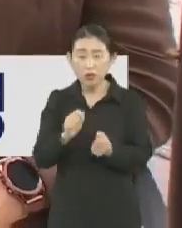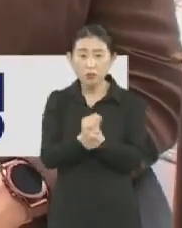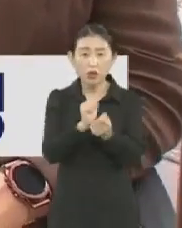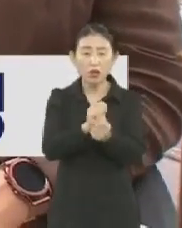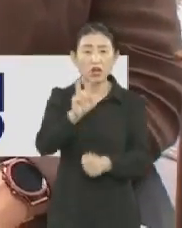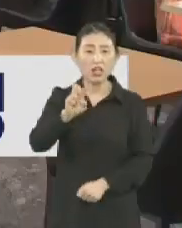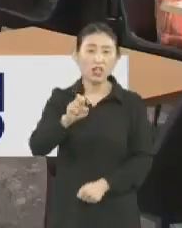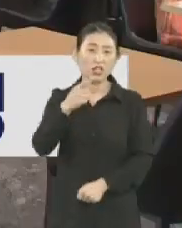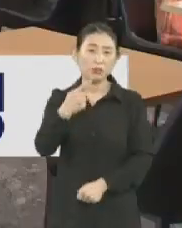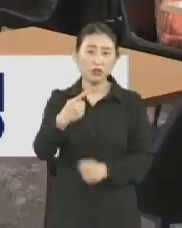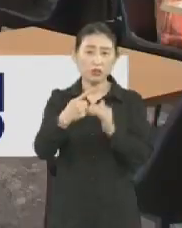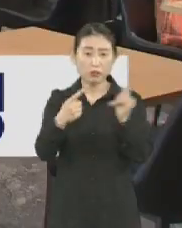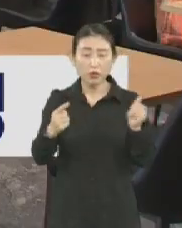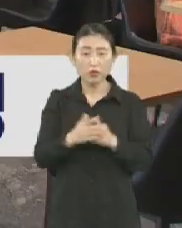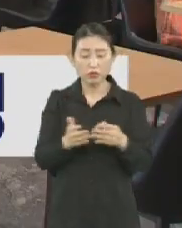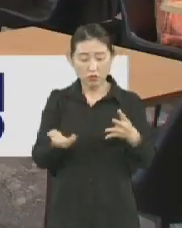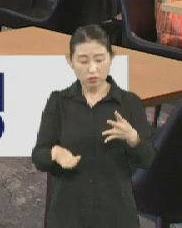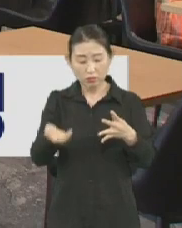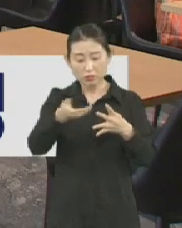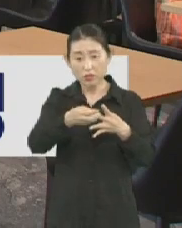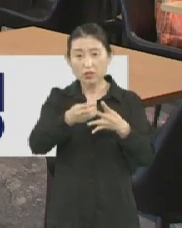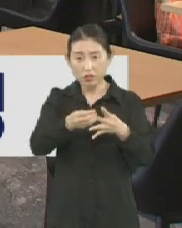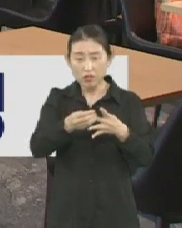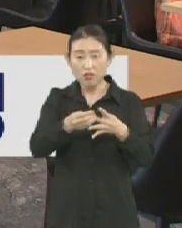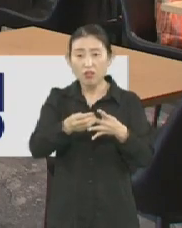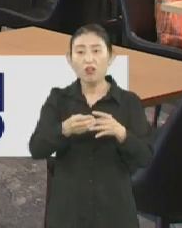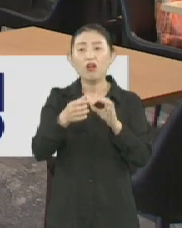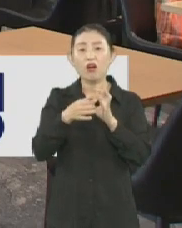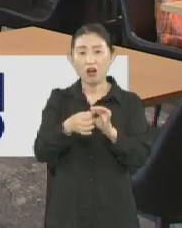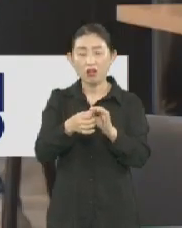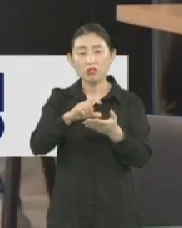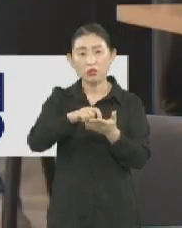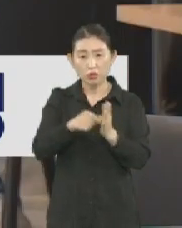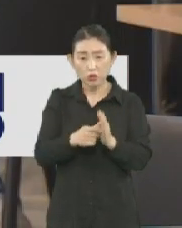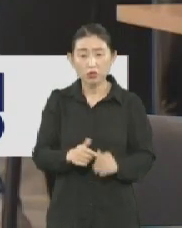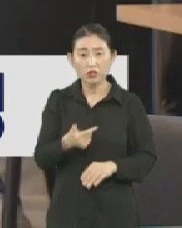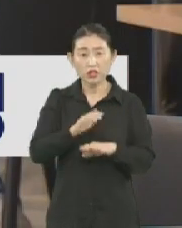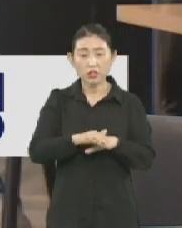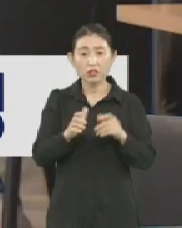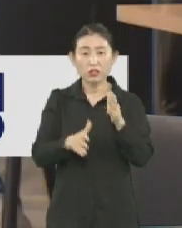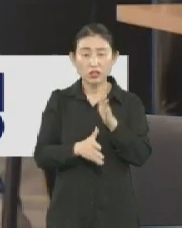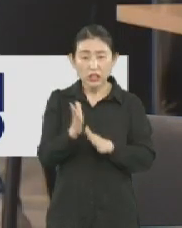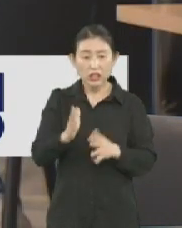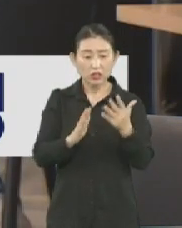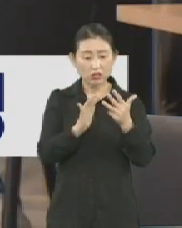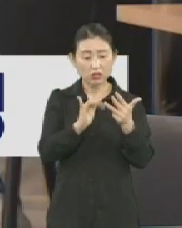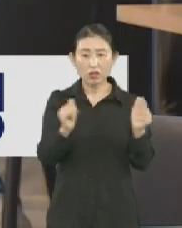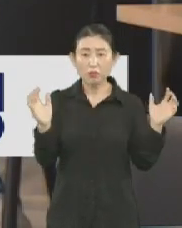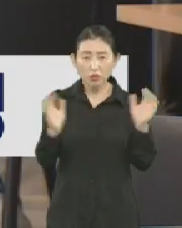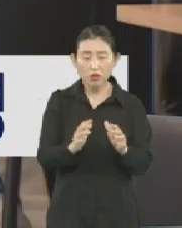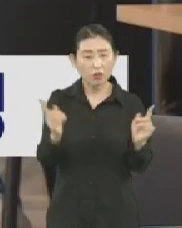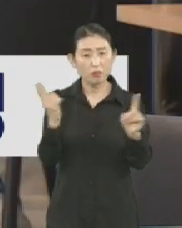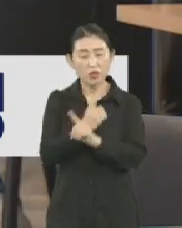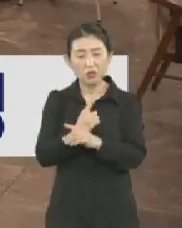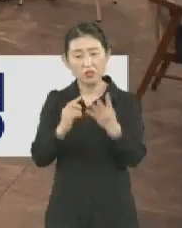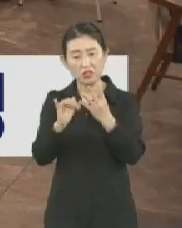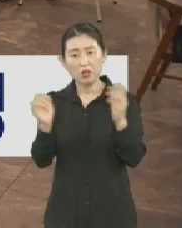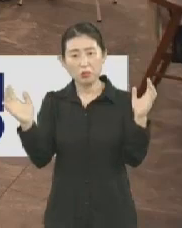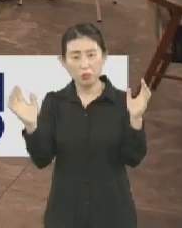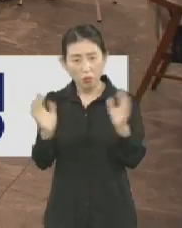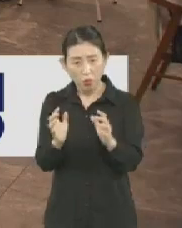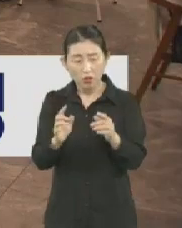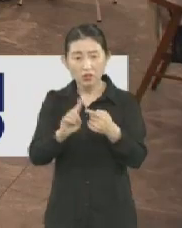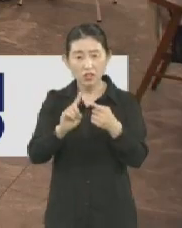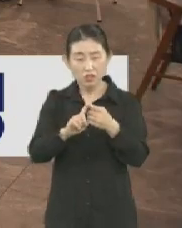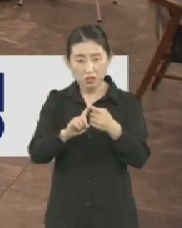명꼴로 3단계 기준인 삼십 명에 육박하면서 대전 실은 현재 8명의 사적 모임 기준을 4명으로 낮추는 방안을